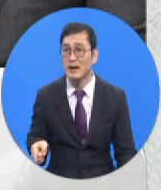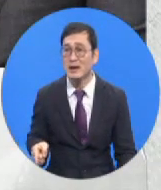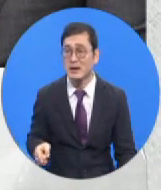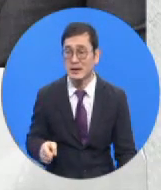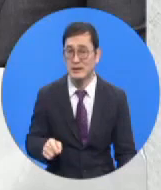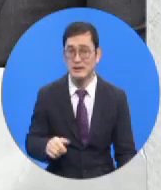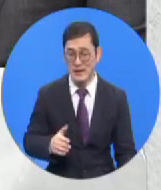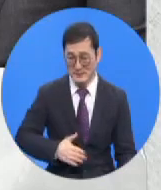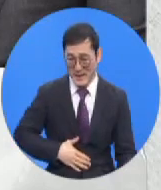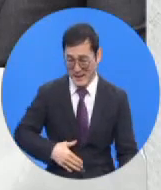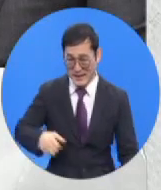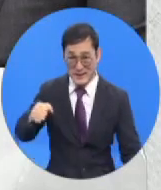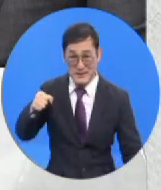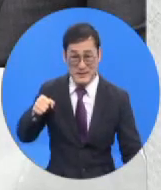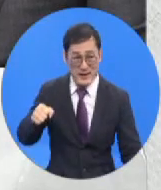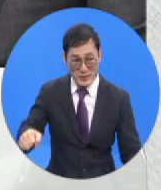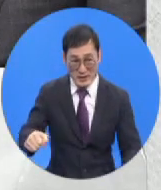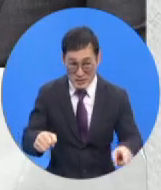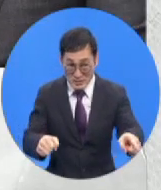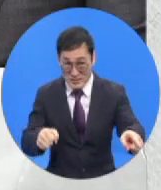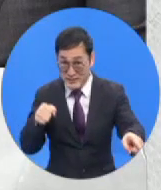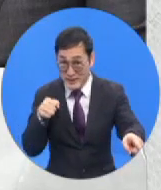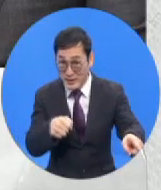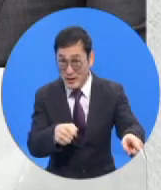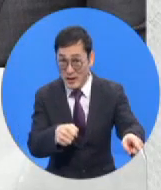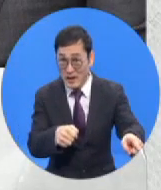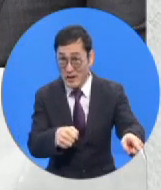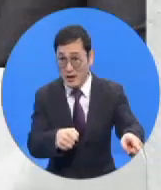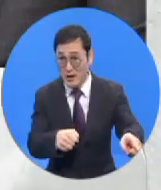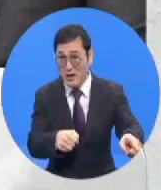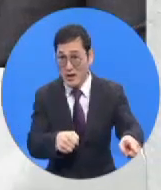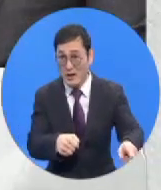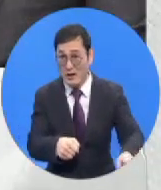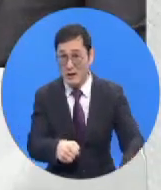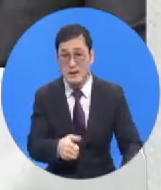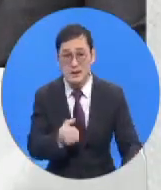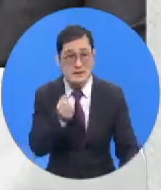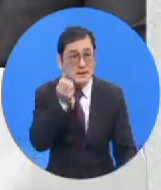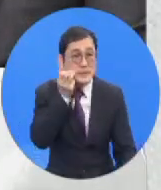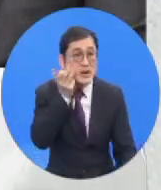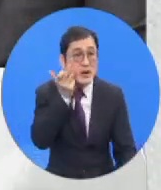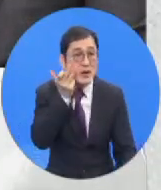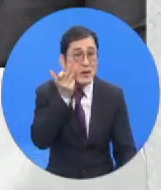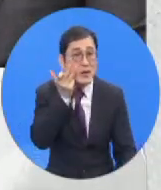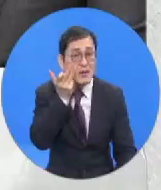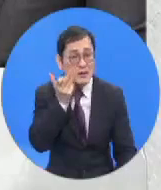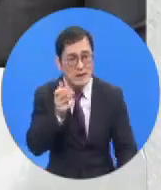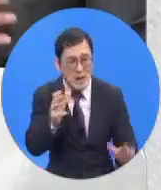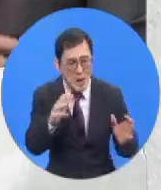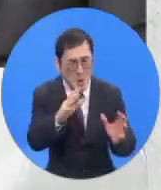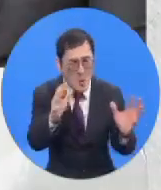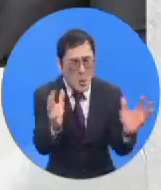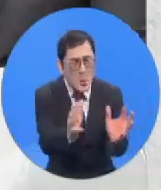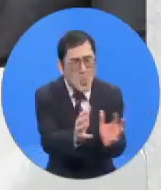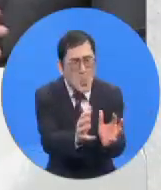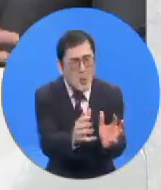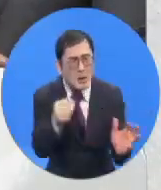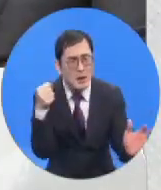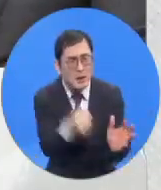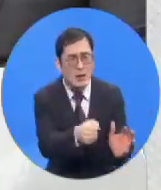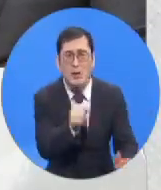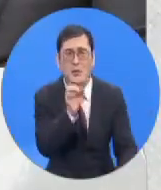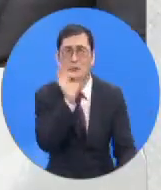보고 그런 느낌이 들었던 게 18개월 정도 되는 애들은 작아가지고 때릴 때도 없어요. 그러니까 그렇죠. 몸이